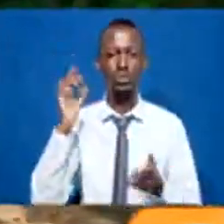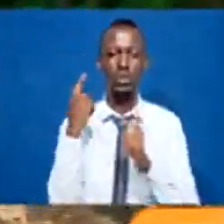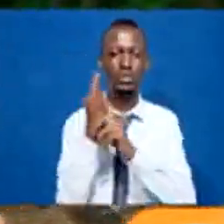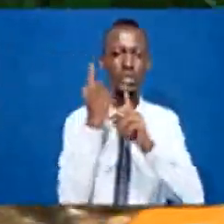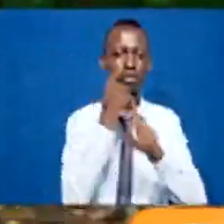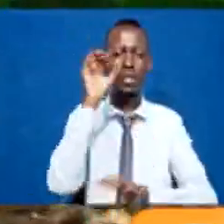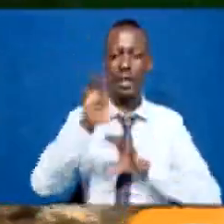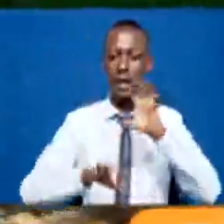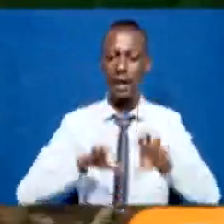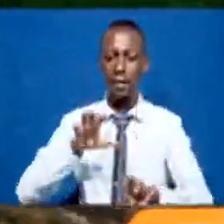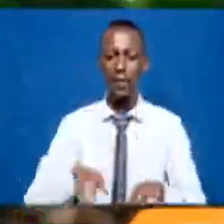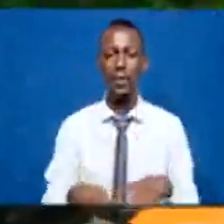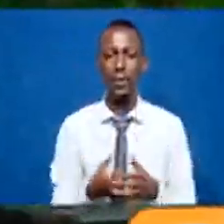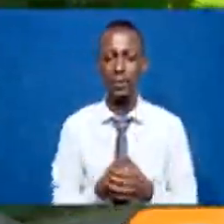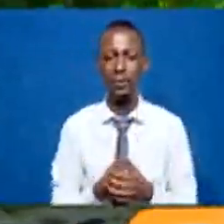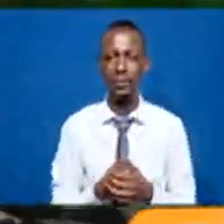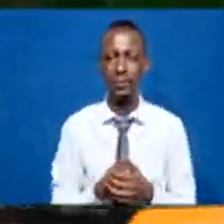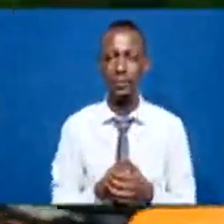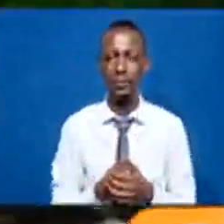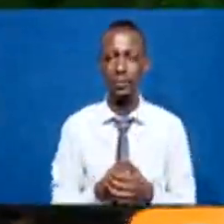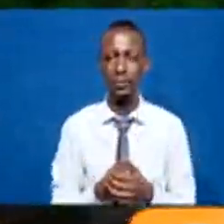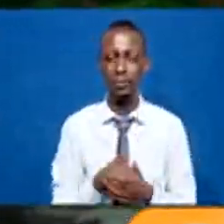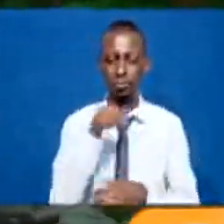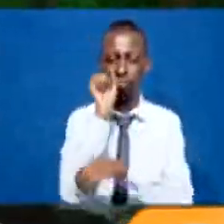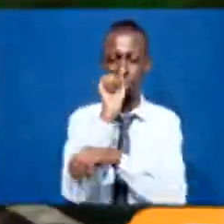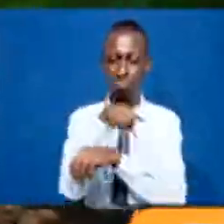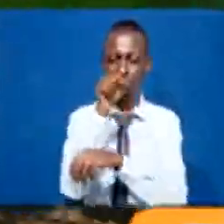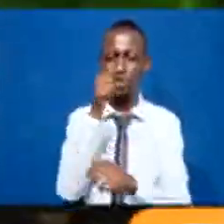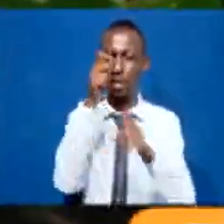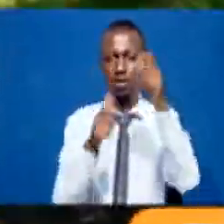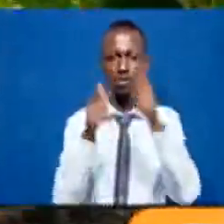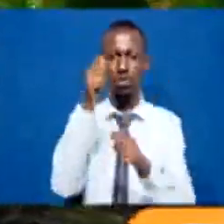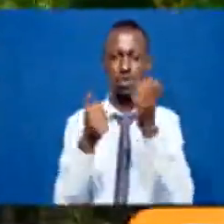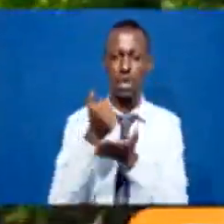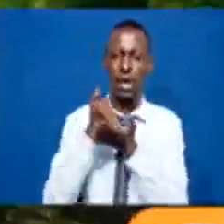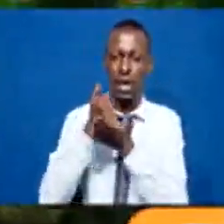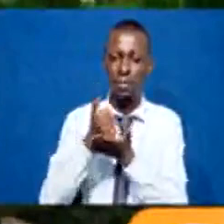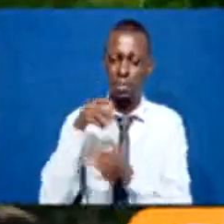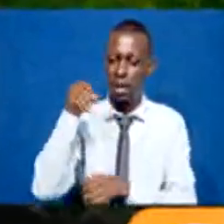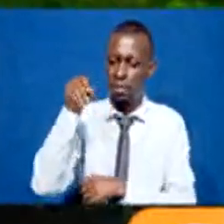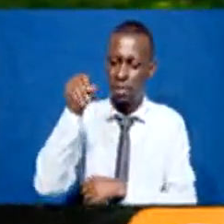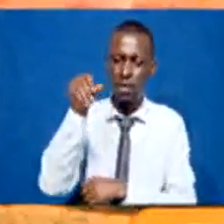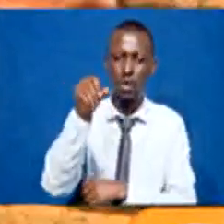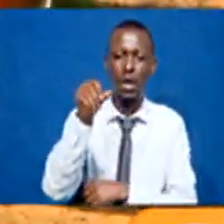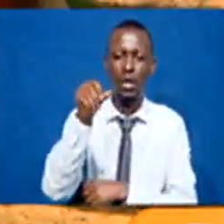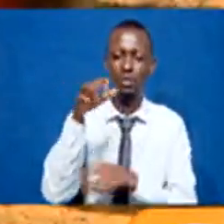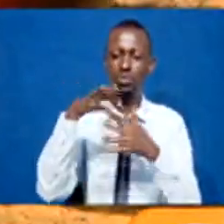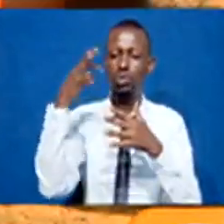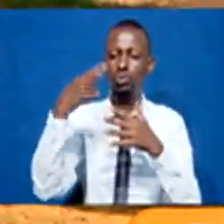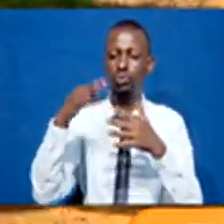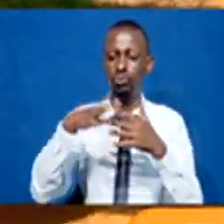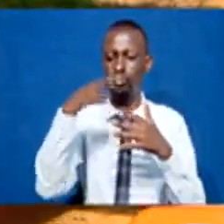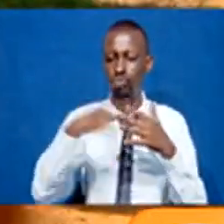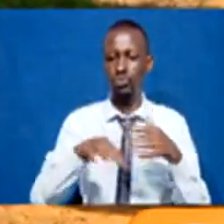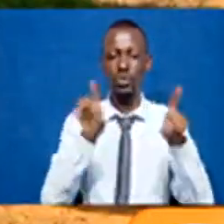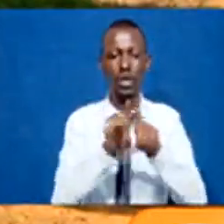wengine. Nikipata hiyo waste product ya mbuzi, inanisaidia kwa manyewa ya kutengeneza sukuma na